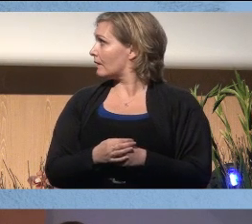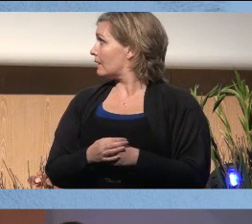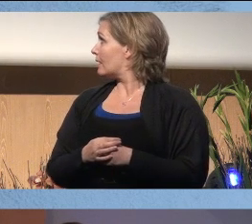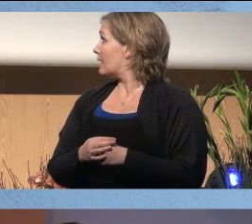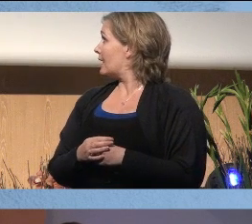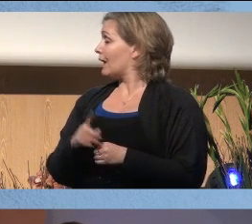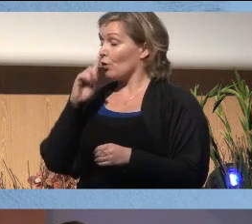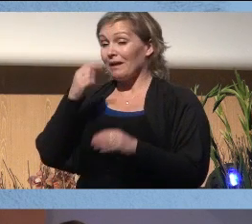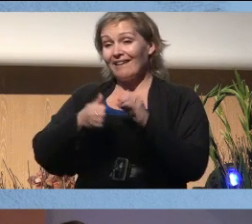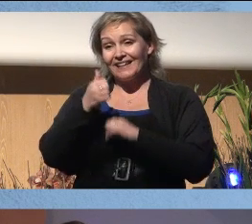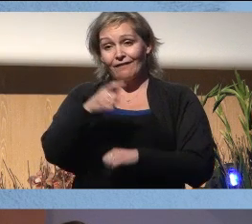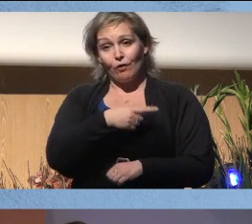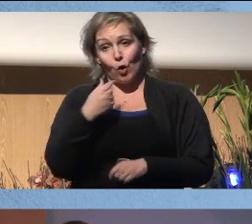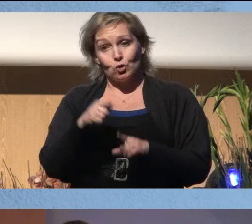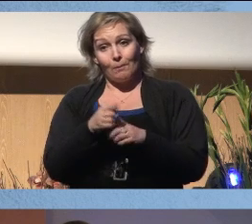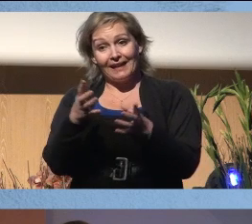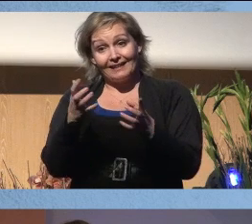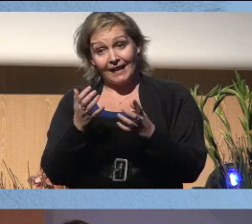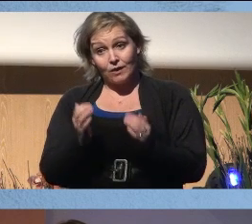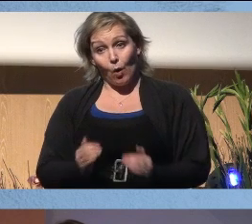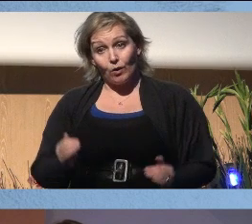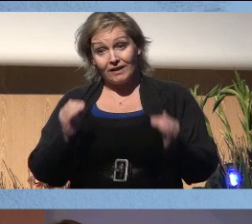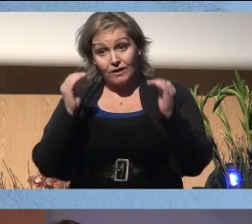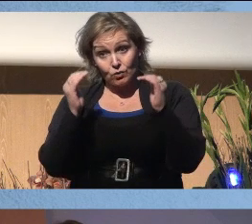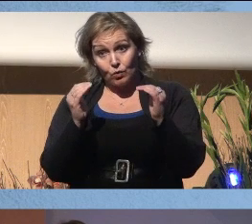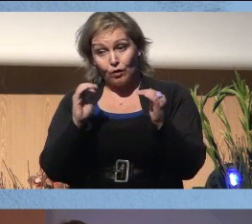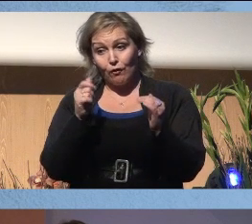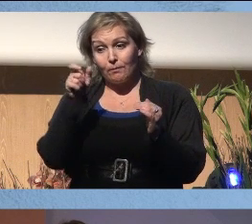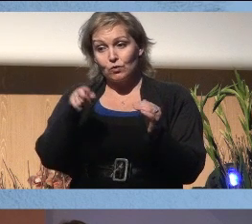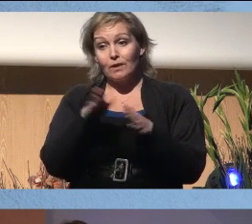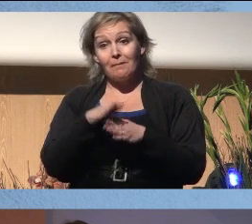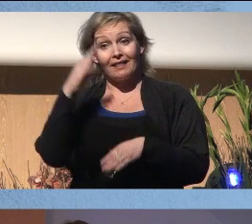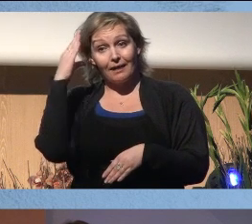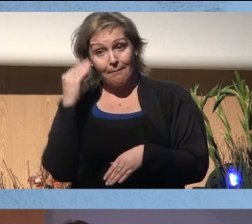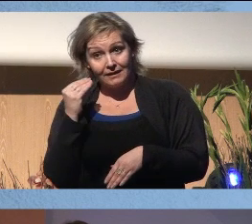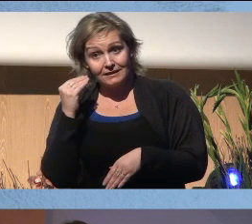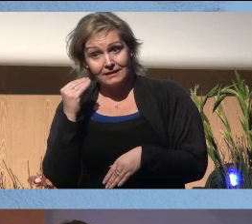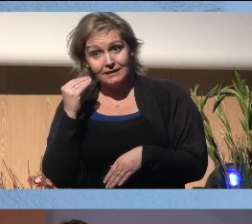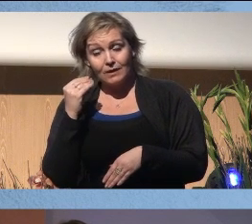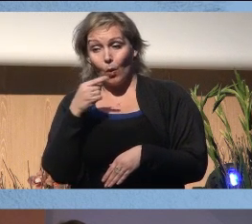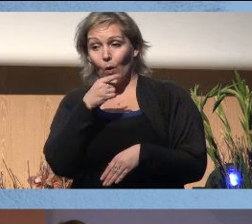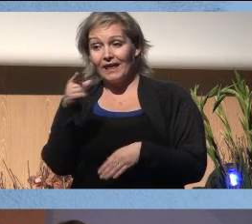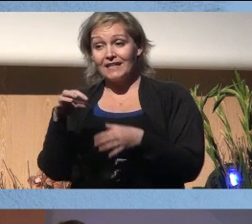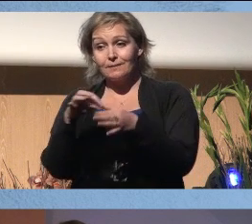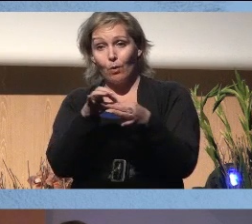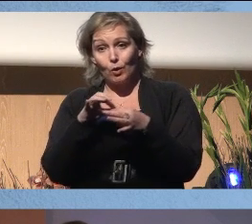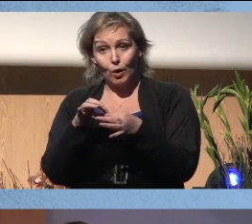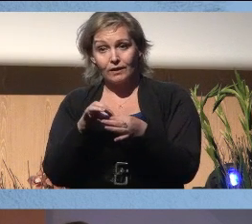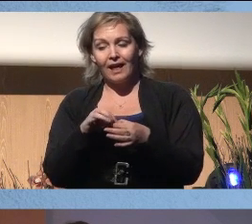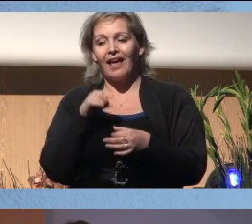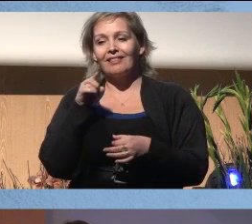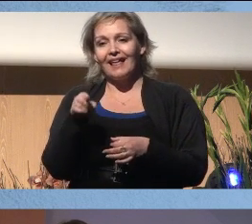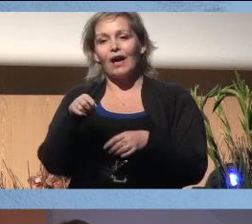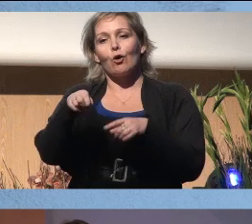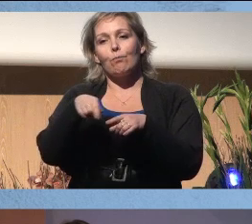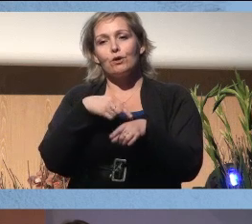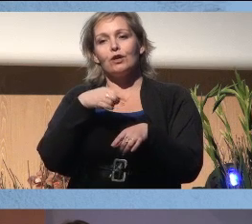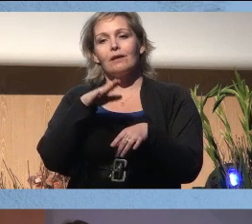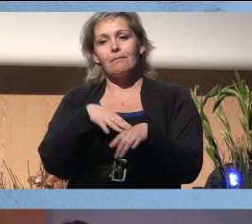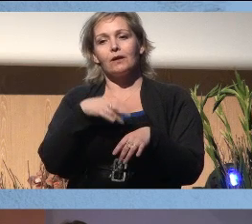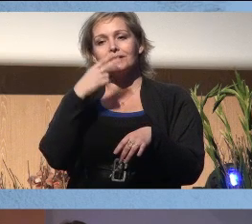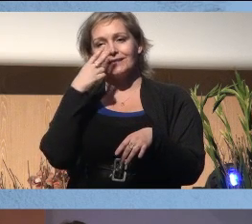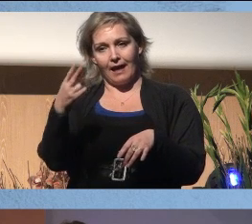Det aller viktigste for oss som interesseorganisasjon for personer med demens og deres pårørende, det å begynne med oss